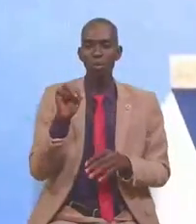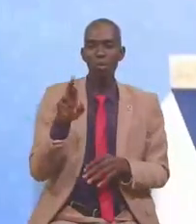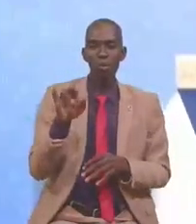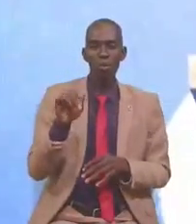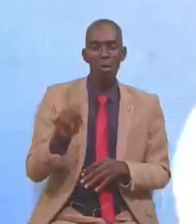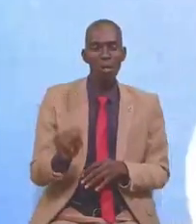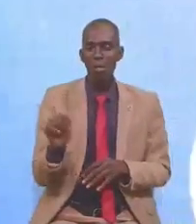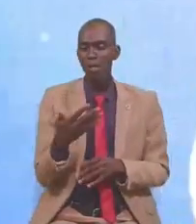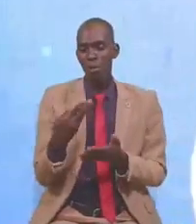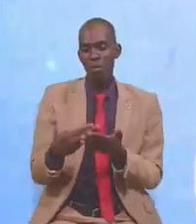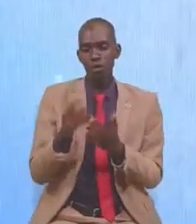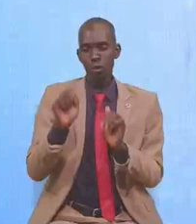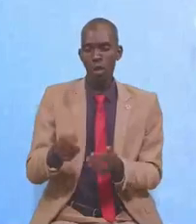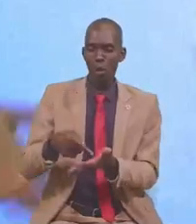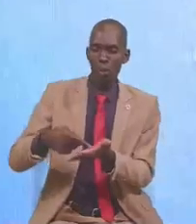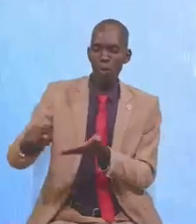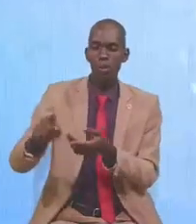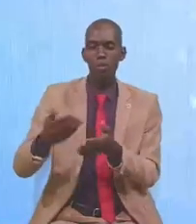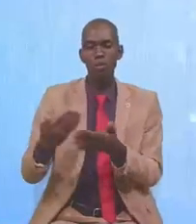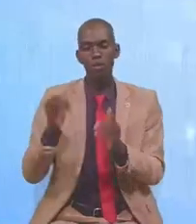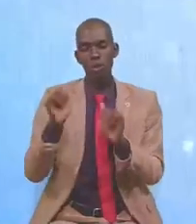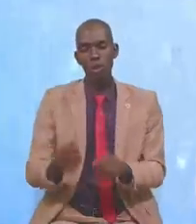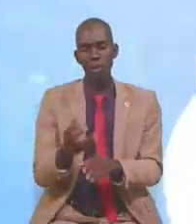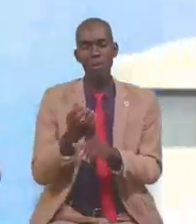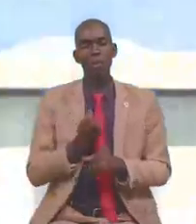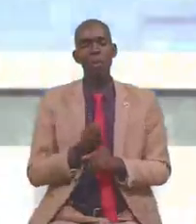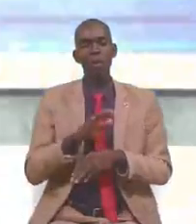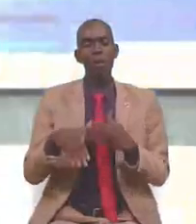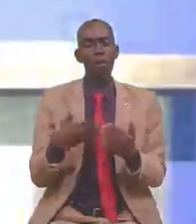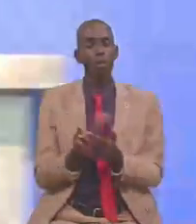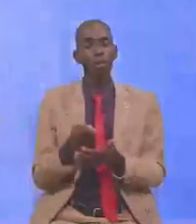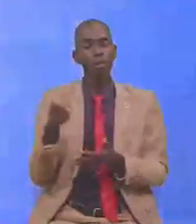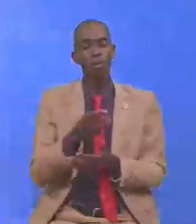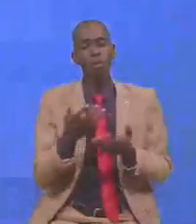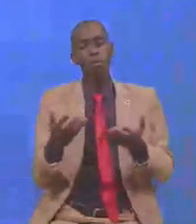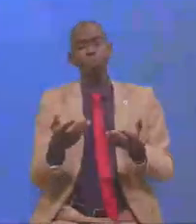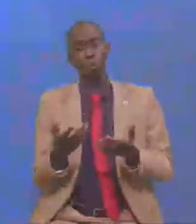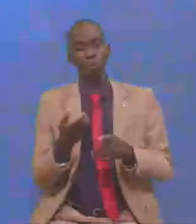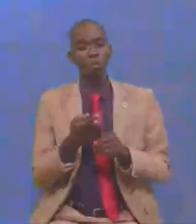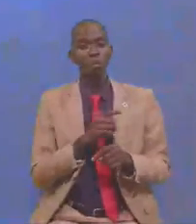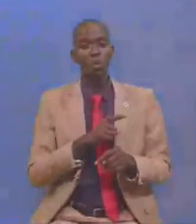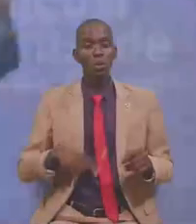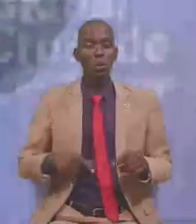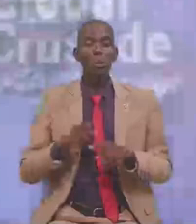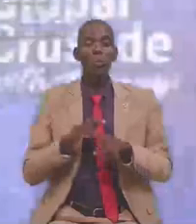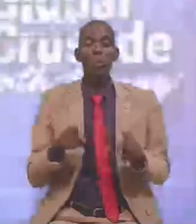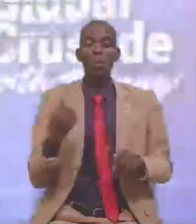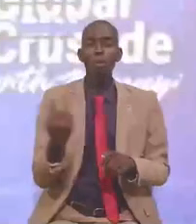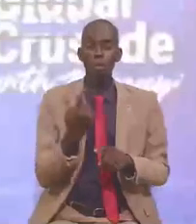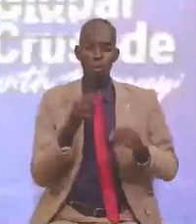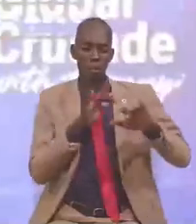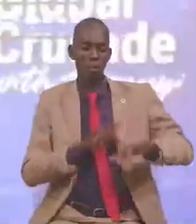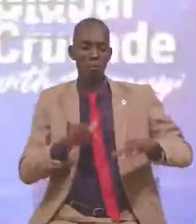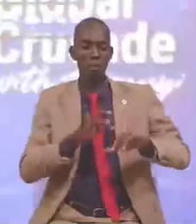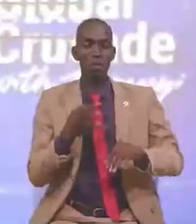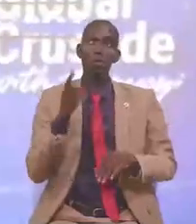il n'y a rien que tu puisses faire au Seigneur, et tout ce que tu fais comme dépendance,